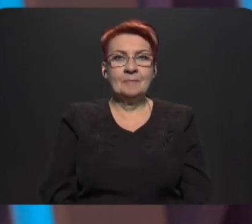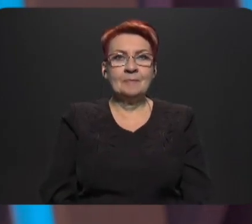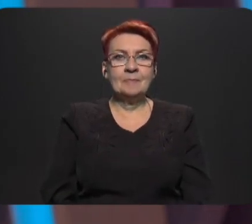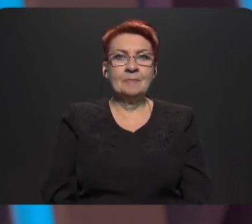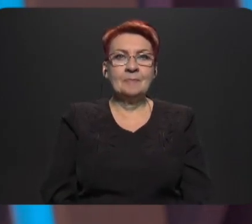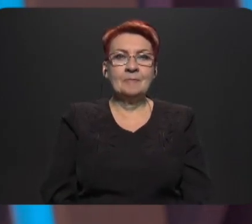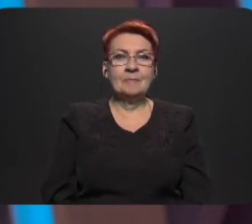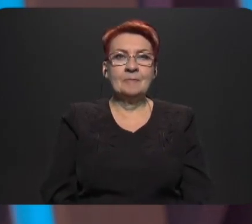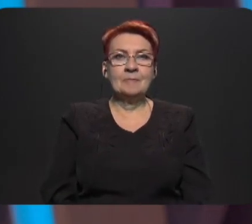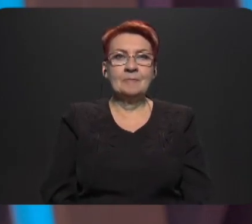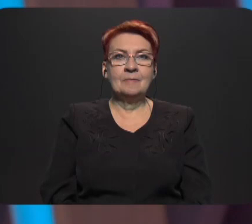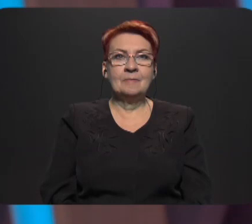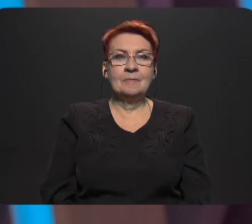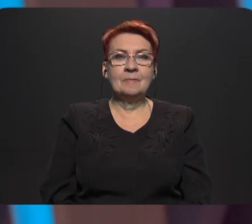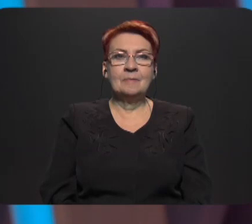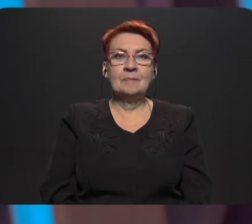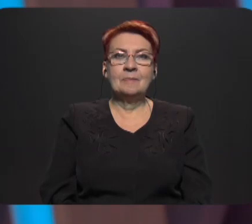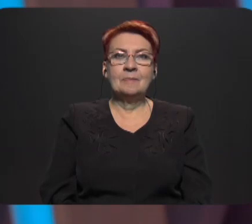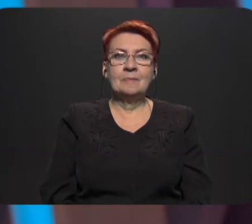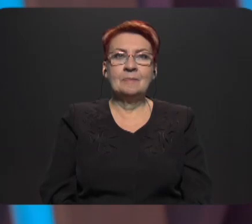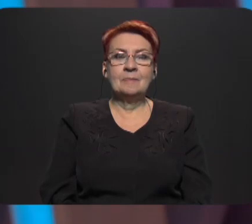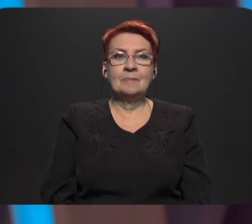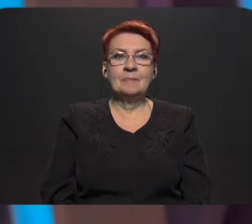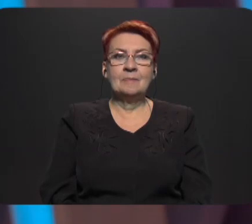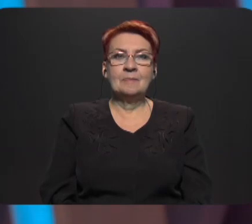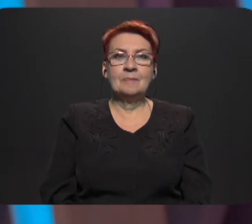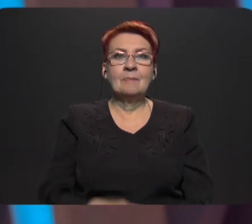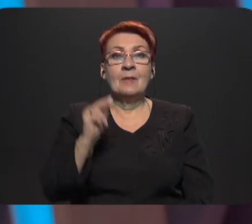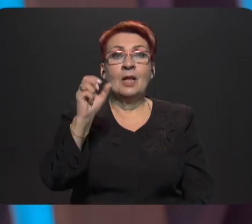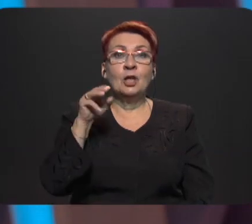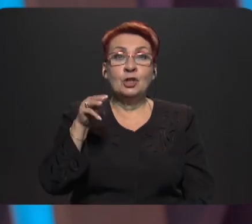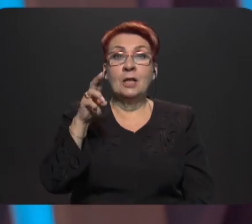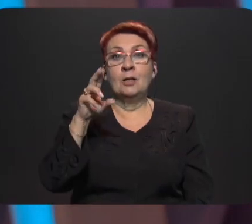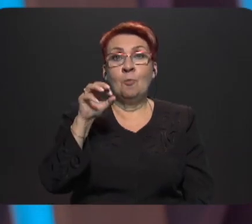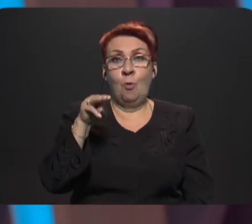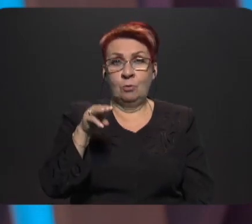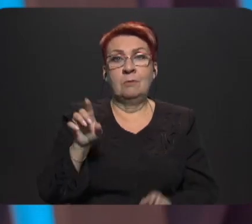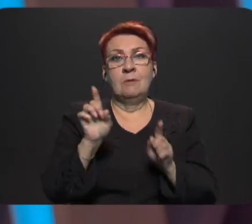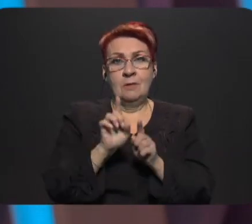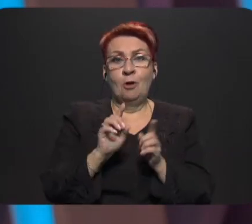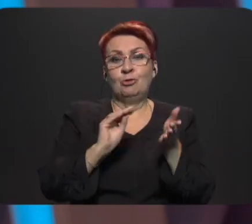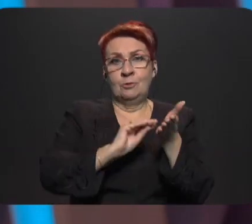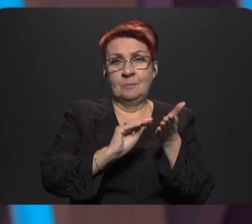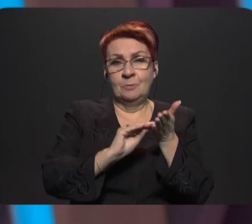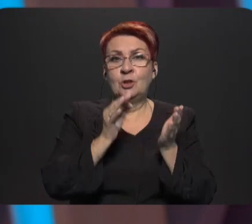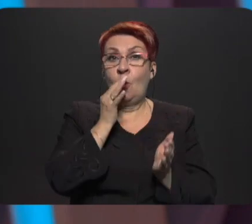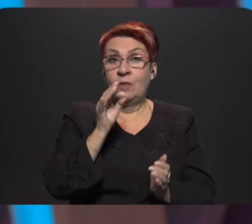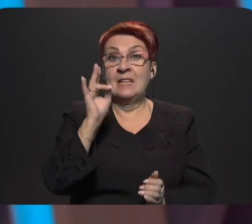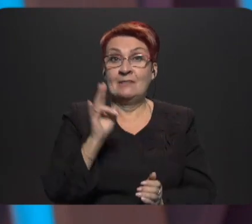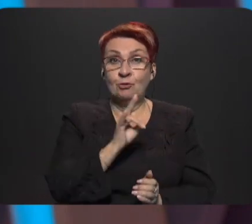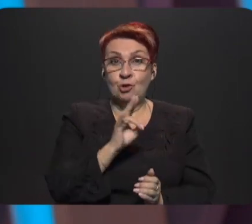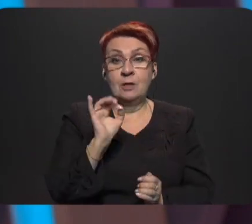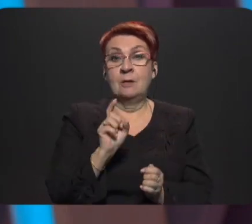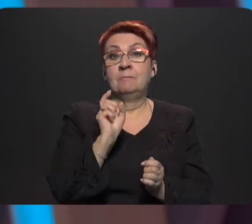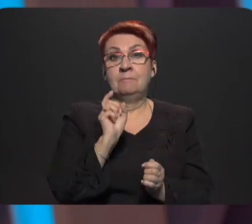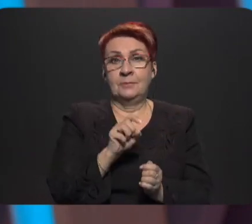8495-626-8183. Ну а также нашего чат-бота в Telegram найти очень легко. Для этого в поисковой строчке напишите два слова «Ответ священника». Ну и также